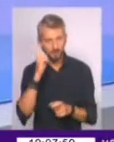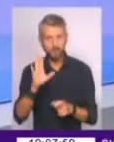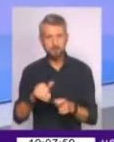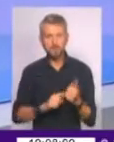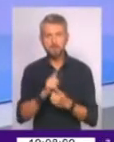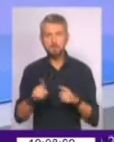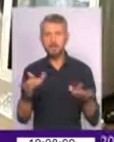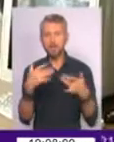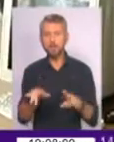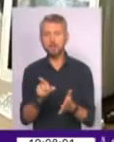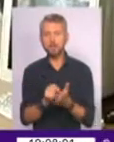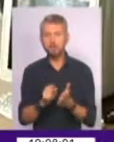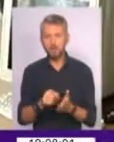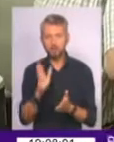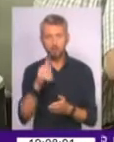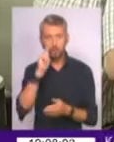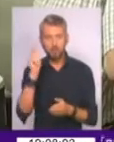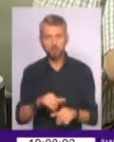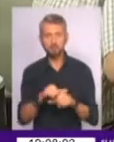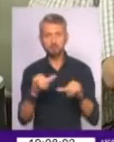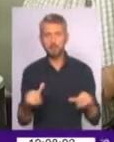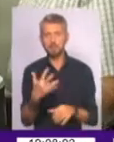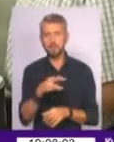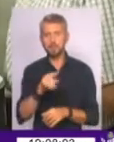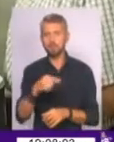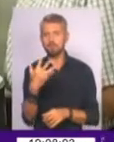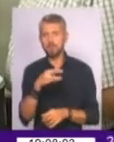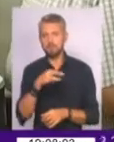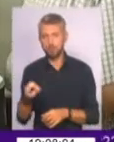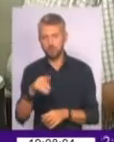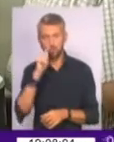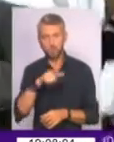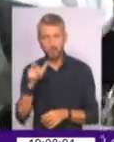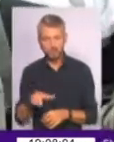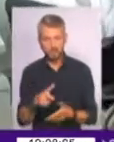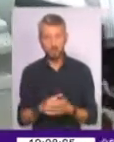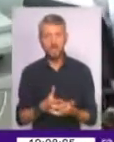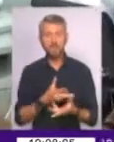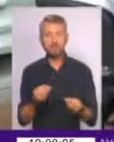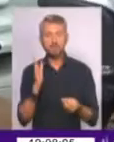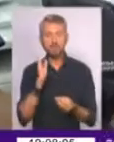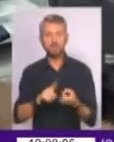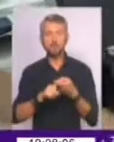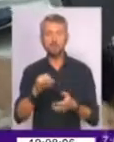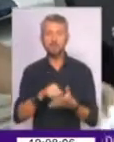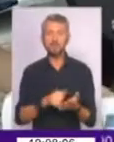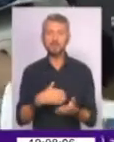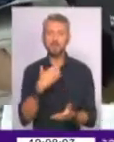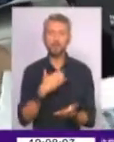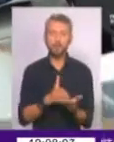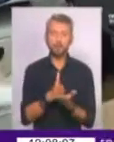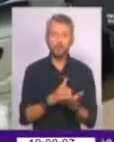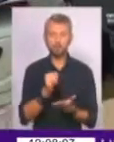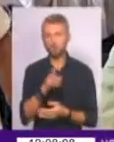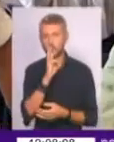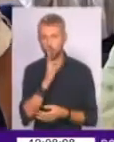в Україні підвищать 5,5 мільйонам українців завдяки осучасненню зарплат. Виплати будуть залежати від страхового стажу та